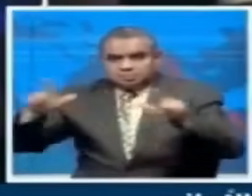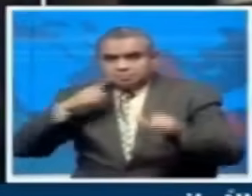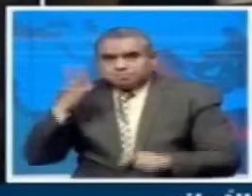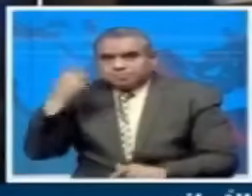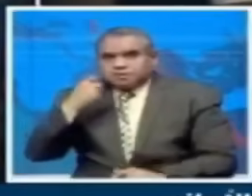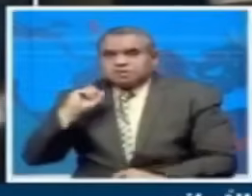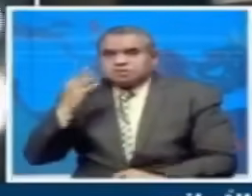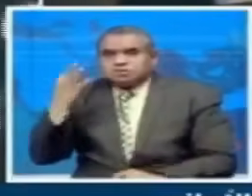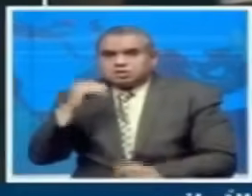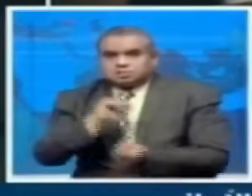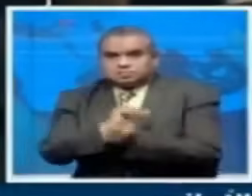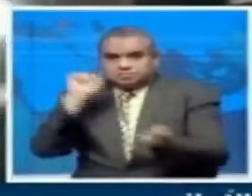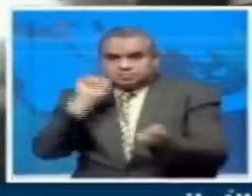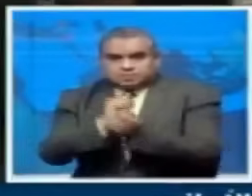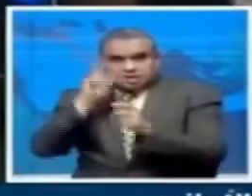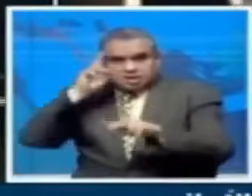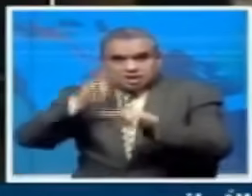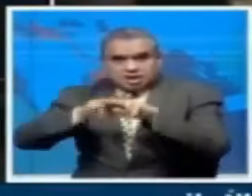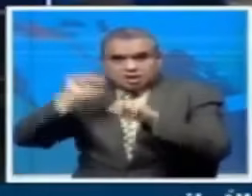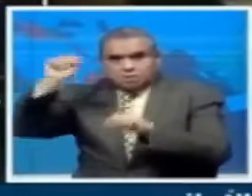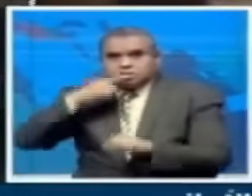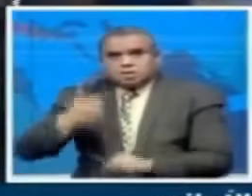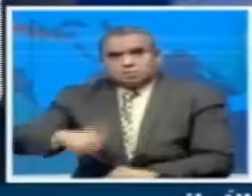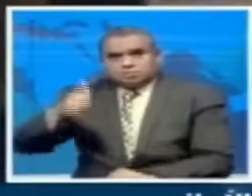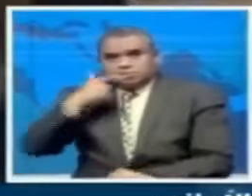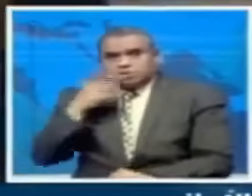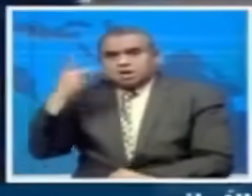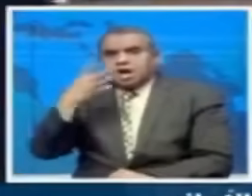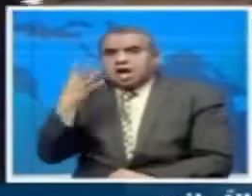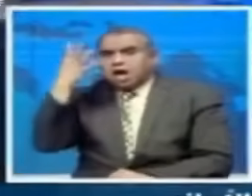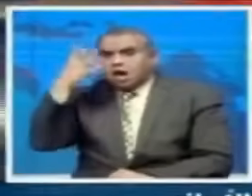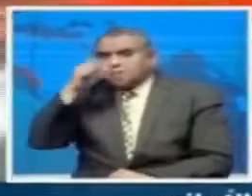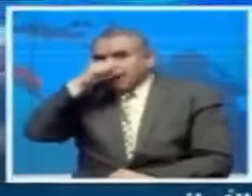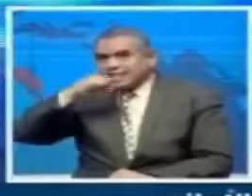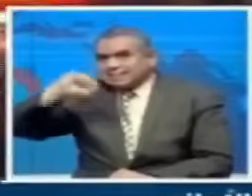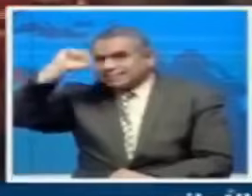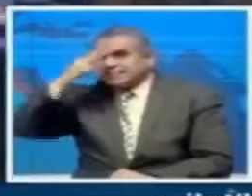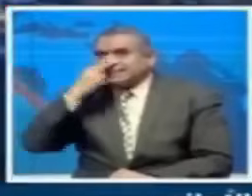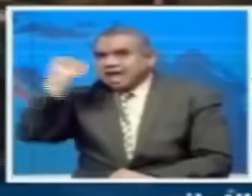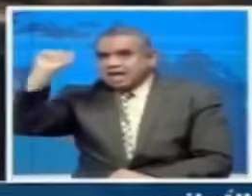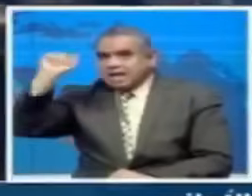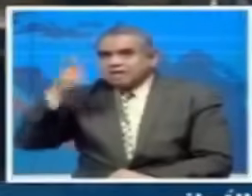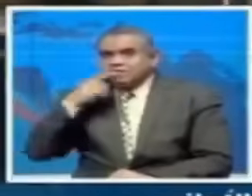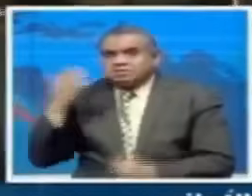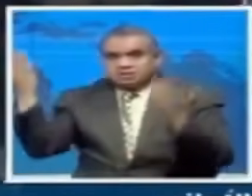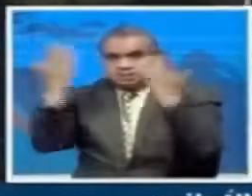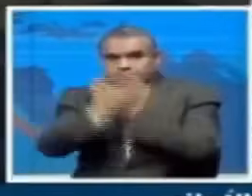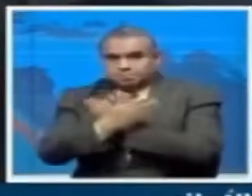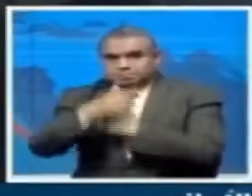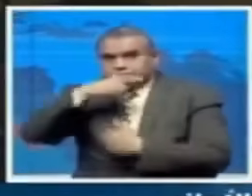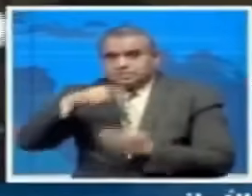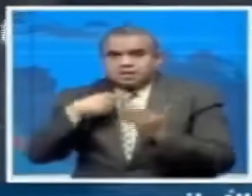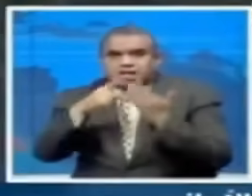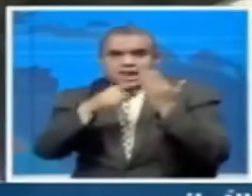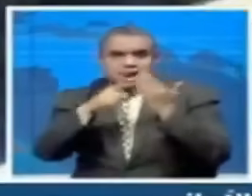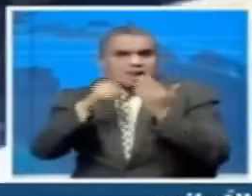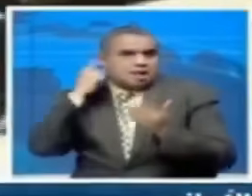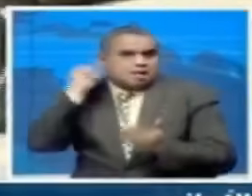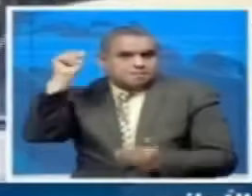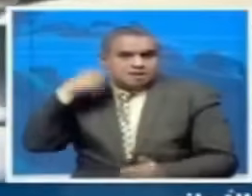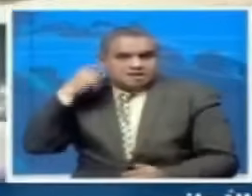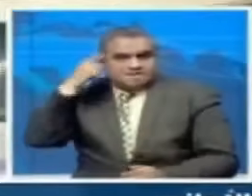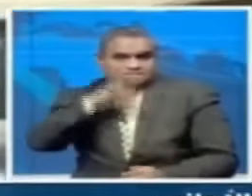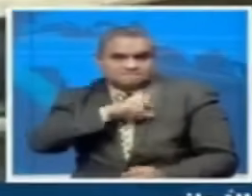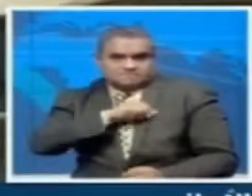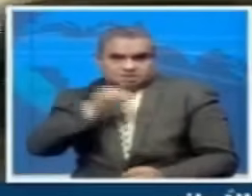سراح 13 محتجزا إسرائيليا إضافة إلى 4 تايلانديين. وفي المقابل أعلنت وكالة الأنباء الفلسطينية